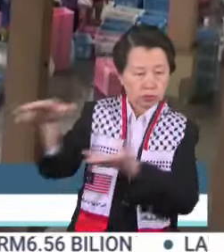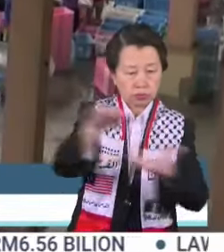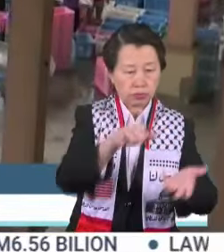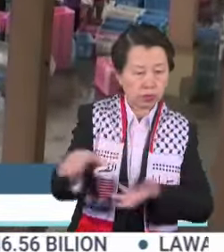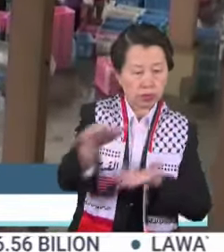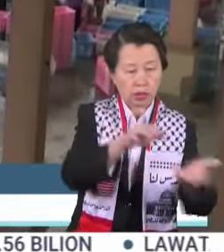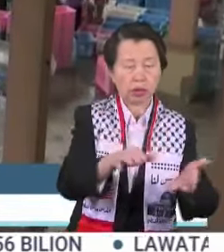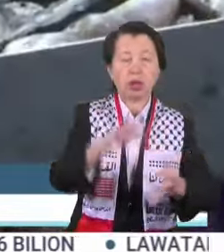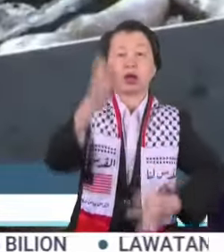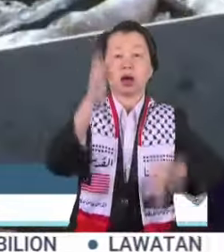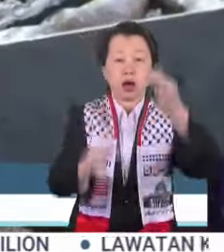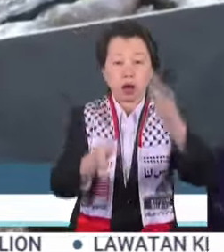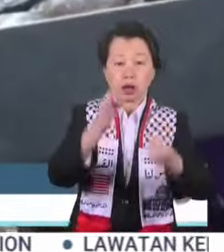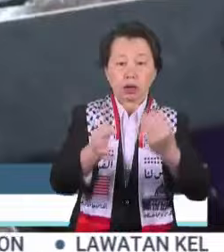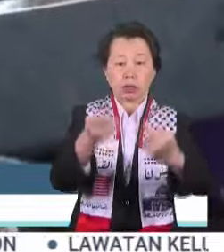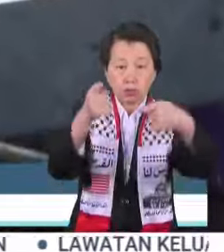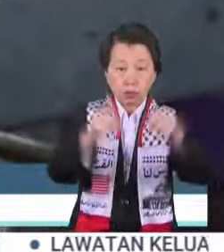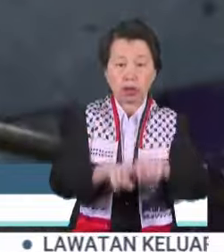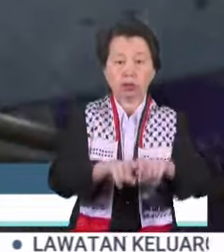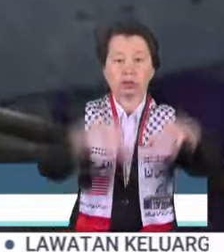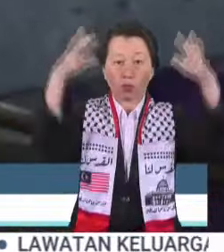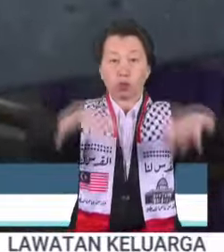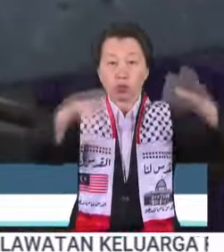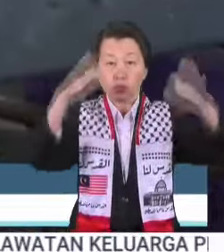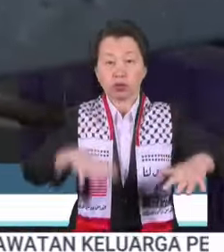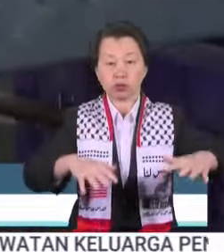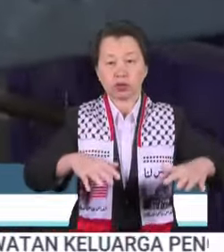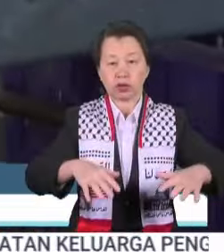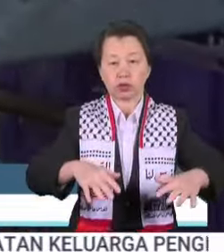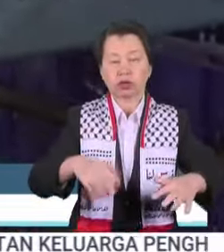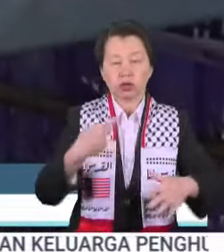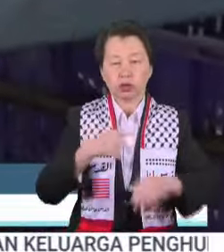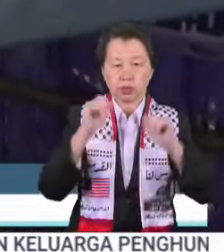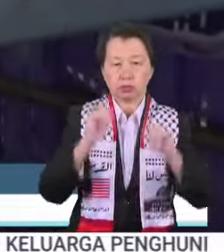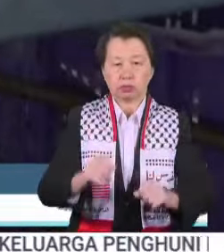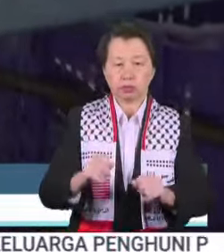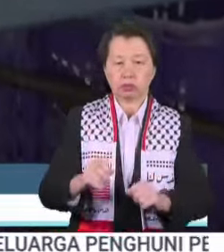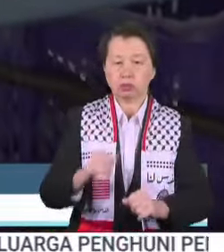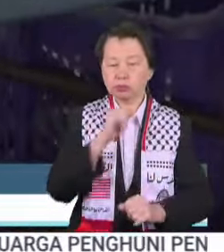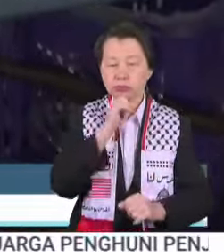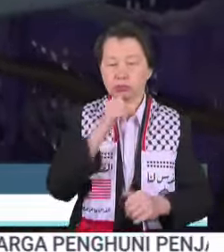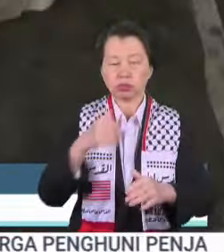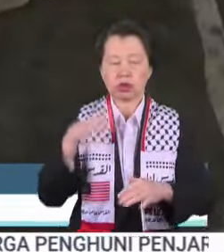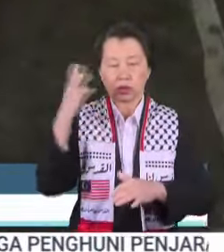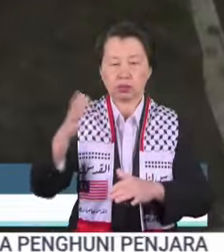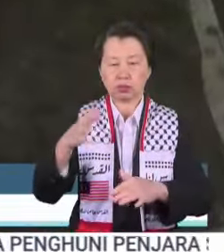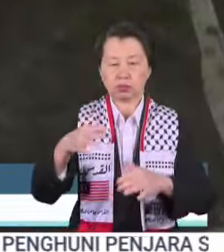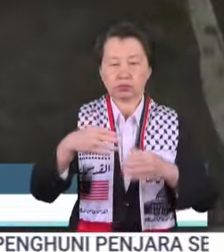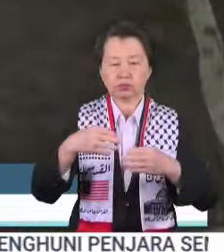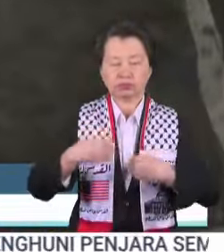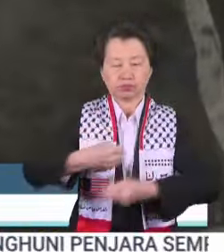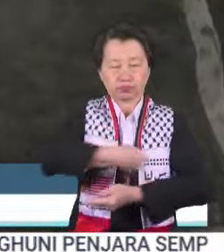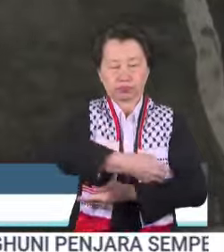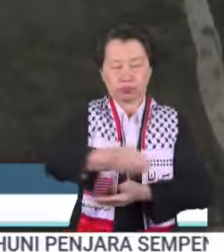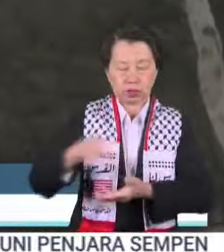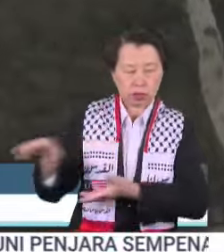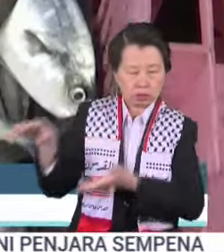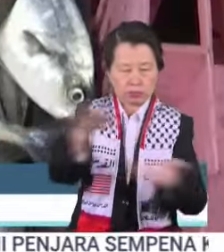bila berlakunya sedemikian rupa jika bencana berlaku kita dapat membasarkan ataupun